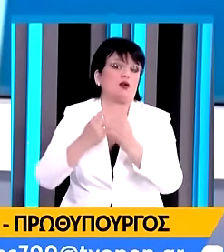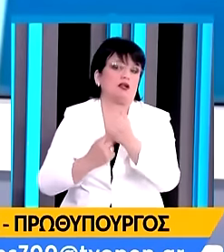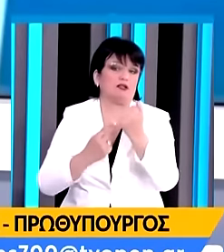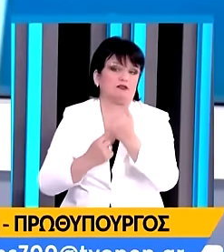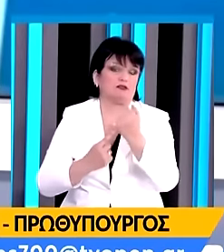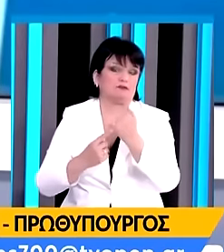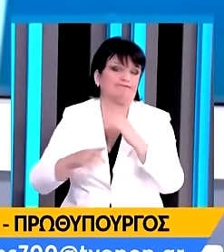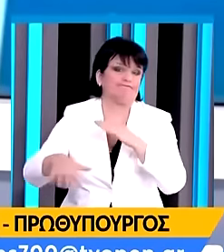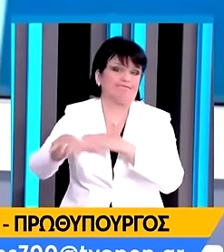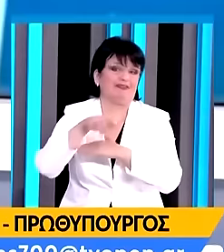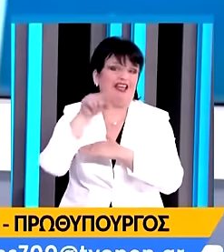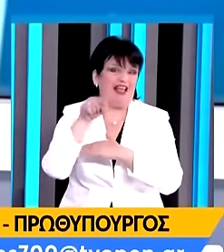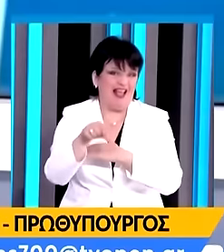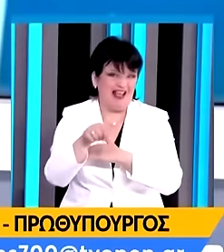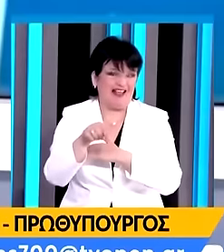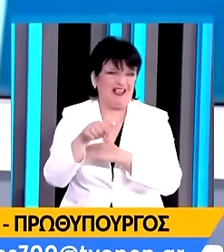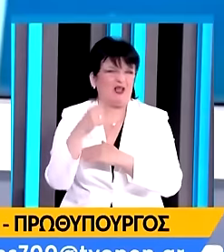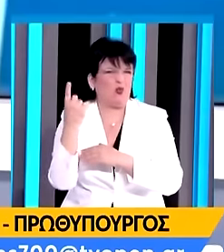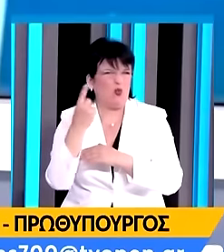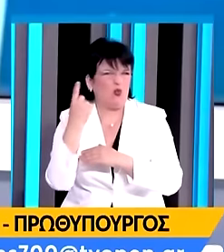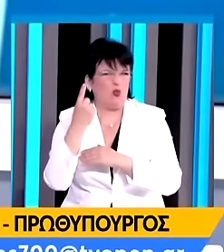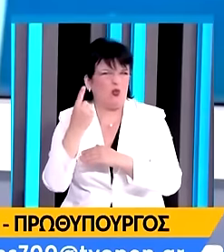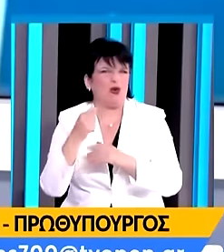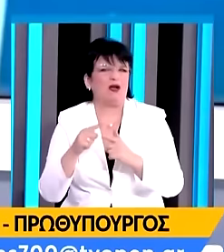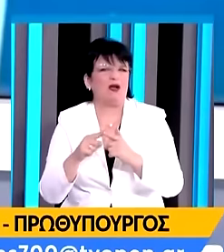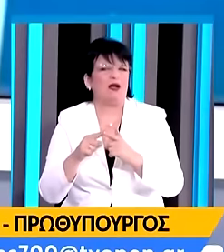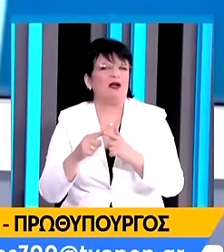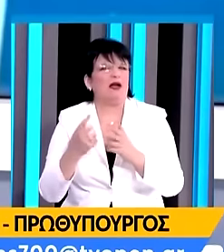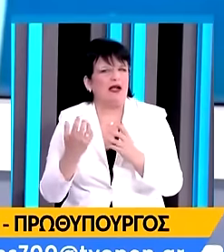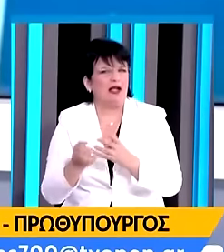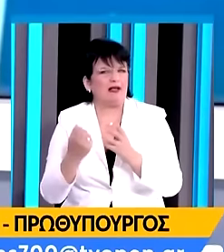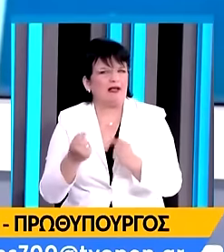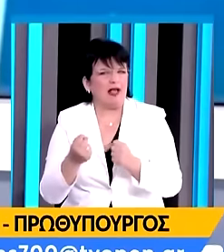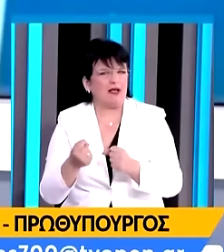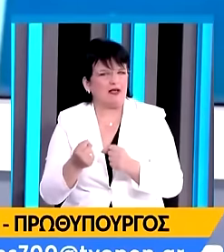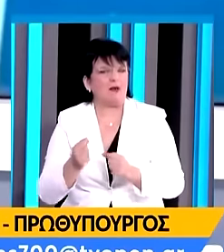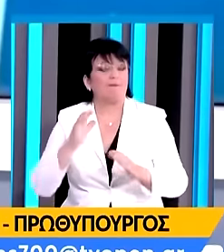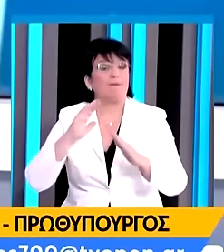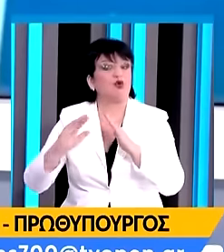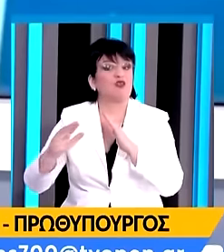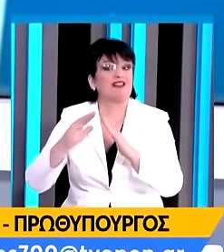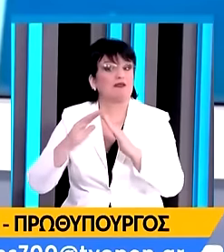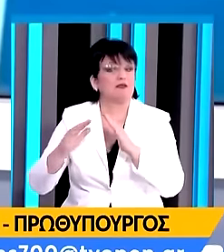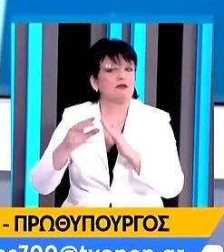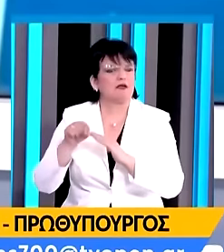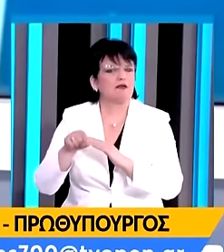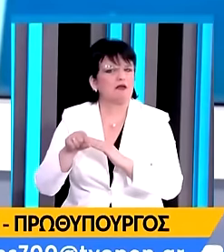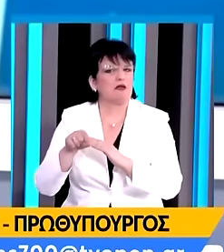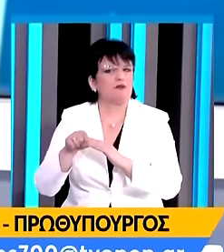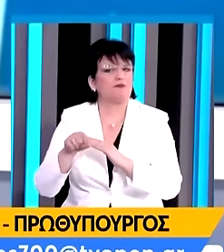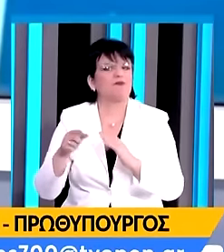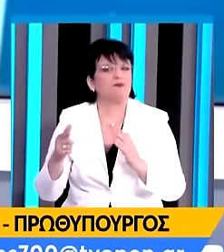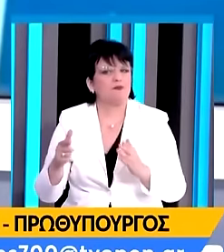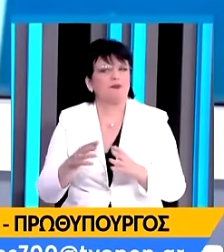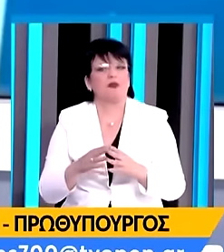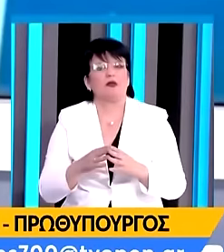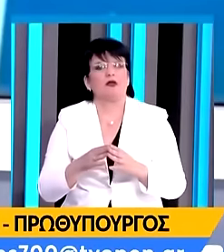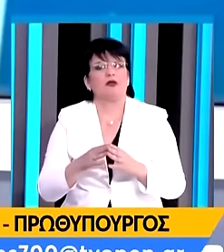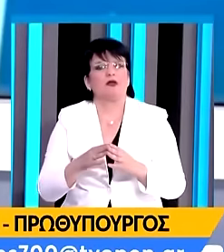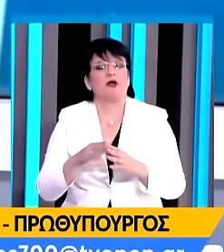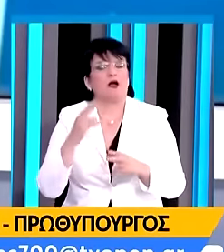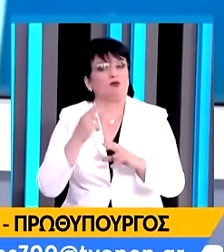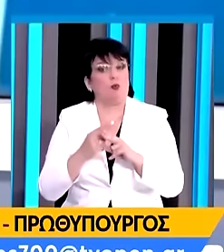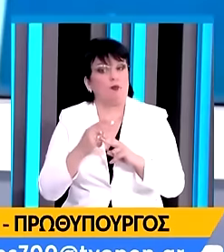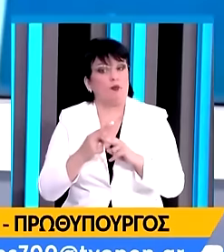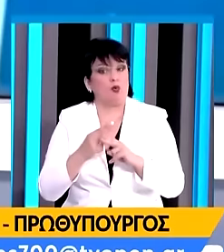των νησιών μας, εκεί δηλαδή που συχνά αναπαράγονται τα ψάρια, ως ζώνες προστασίας, όπου δεν επιτρέπουμε το ψάρεμα. Και είναι κάτι το